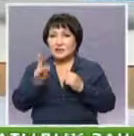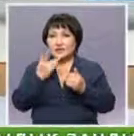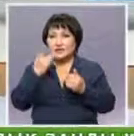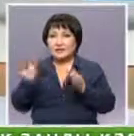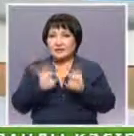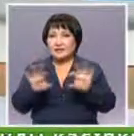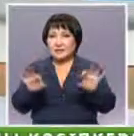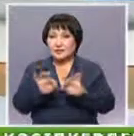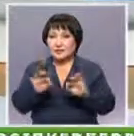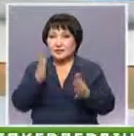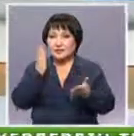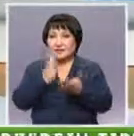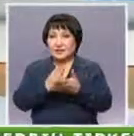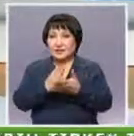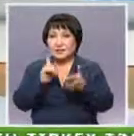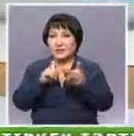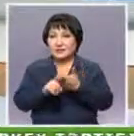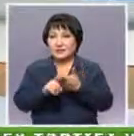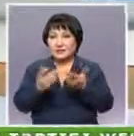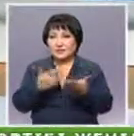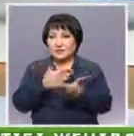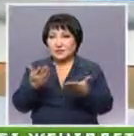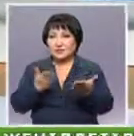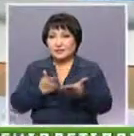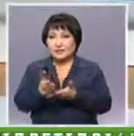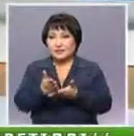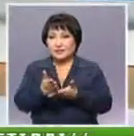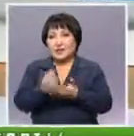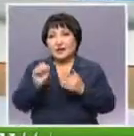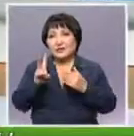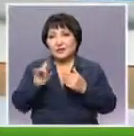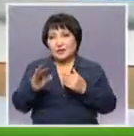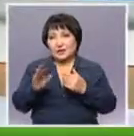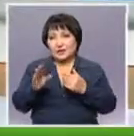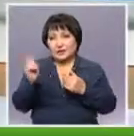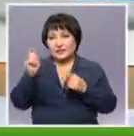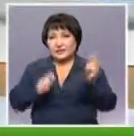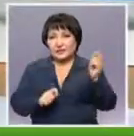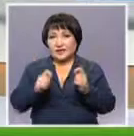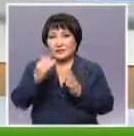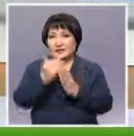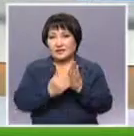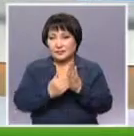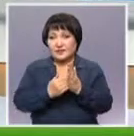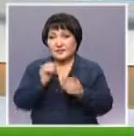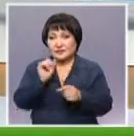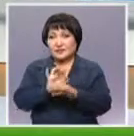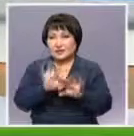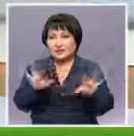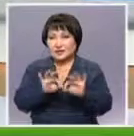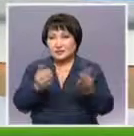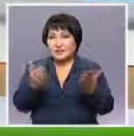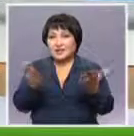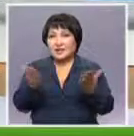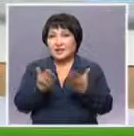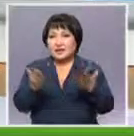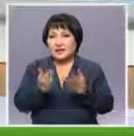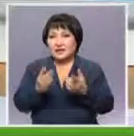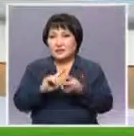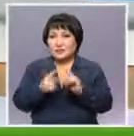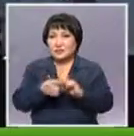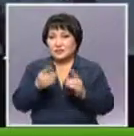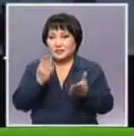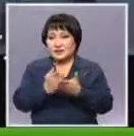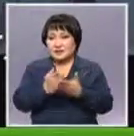қазір ол бізбен тікелей байланысқа шықпақшы. Әнуар, әуелі фестиваль бағдарламасына тоқталшы, биыл қандай өзгешеліктері бар?